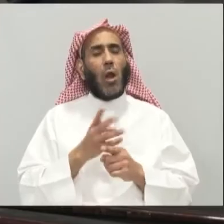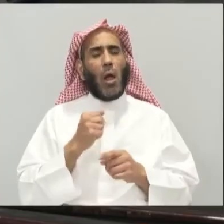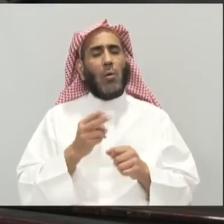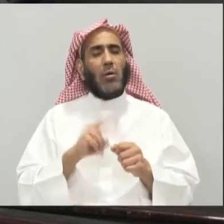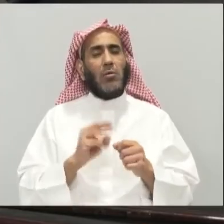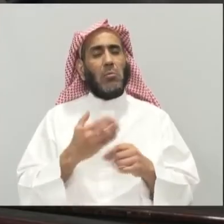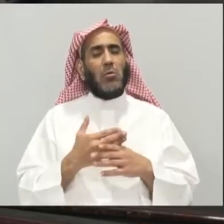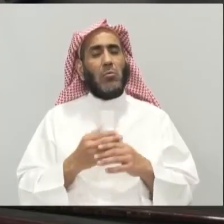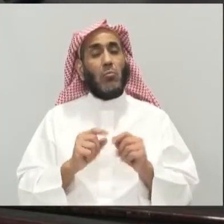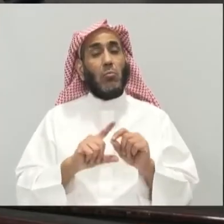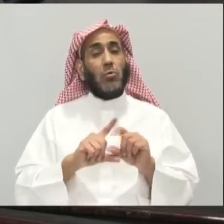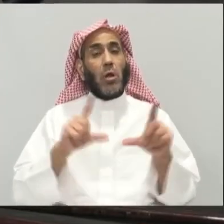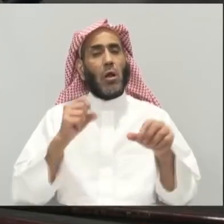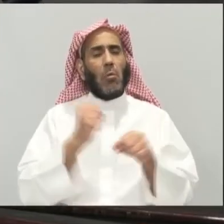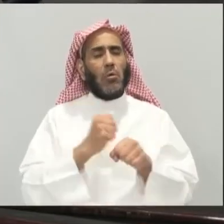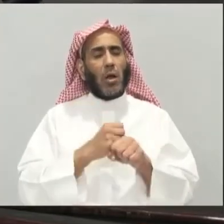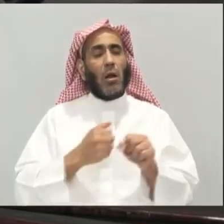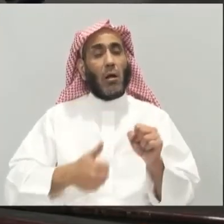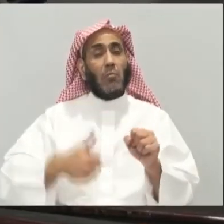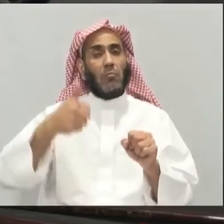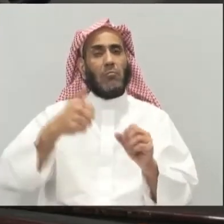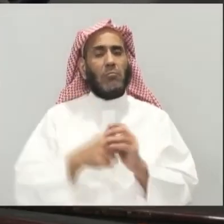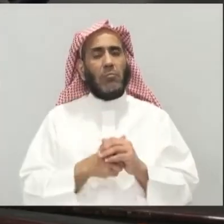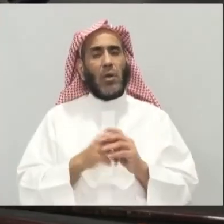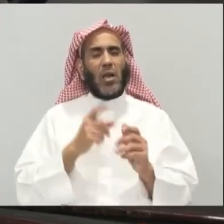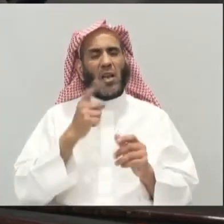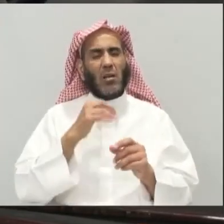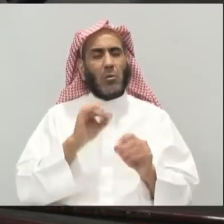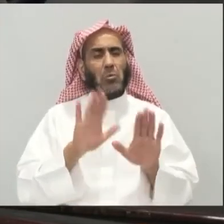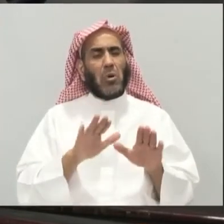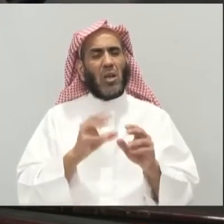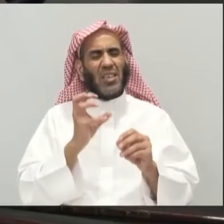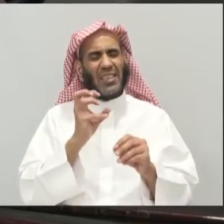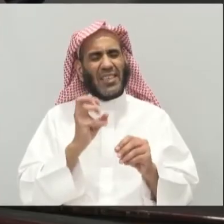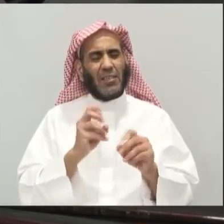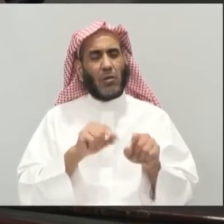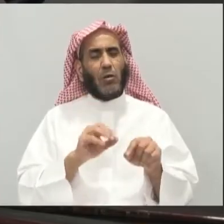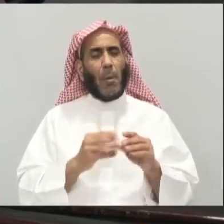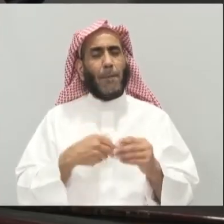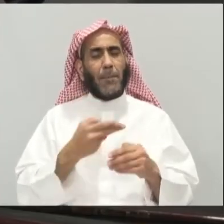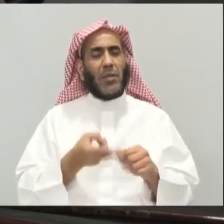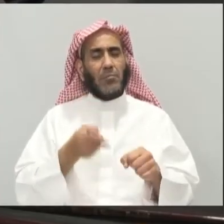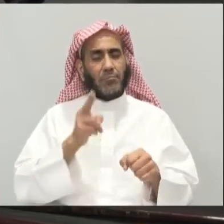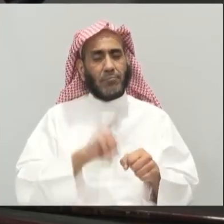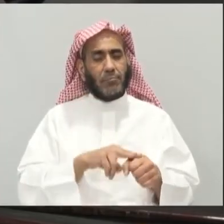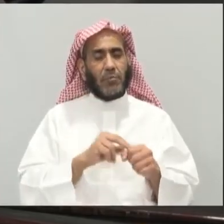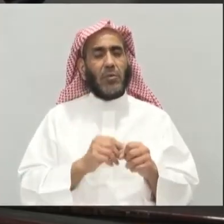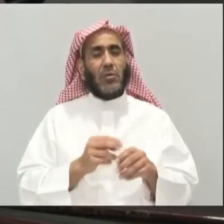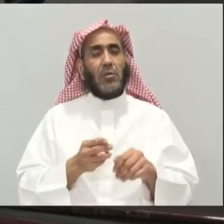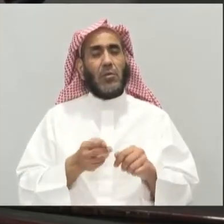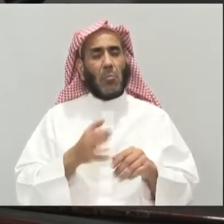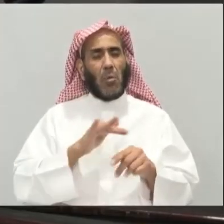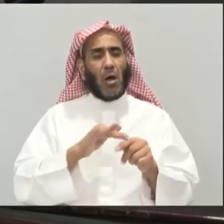عشان يبرد معنا العمل بشكل افضل لكن نجي بنت تتركها تنشر شويه بعد هذا اضافه اللي هو طبقه